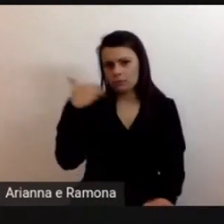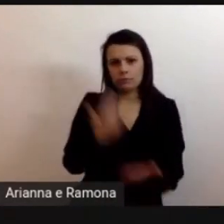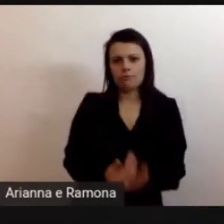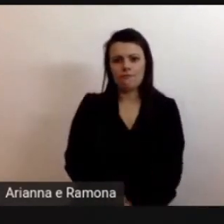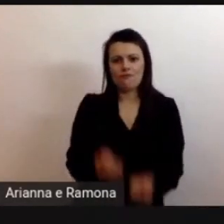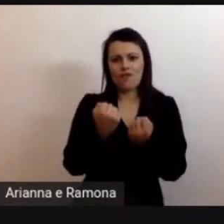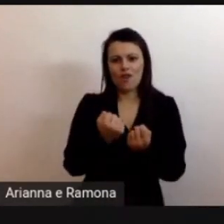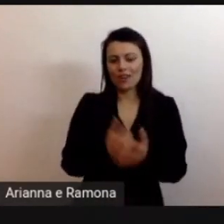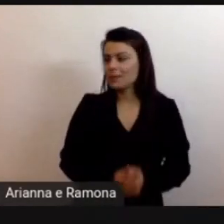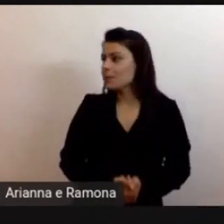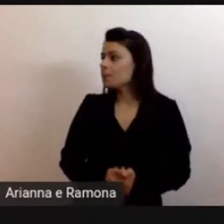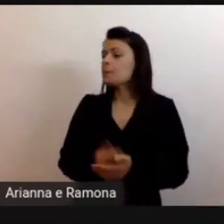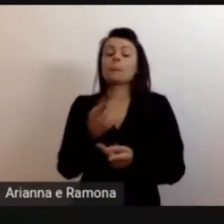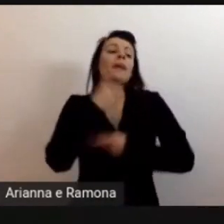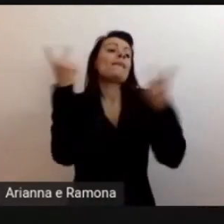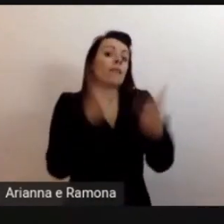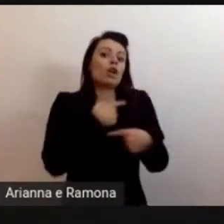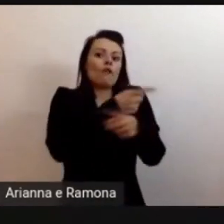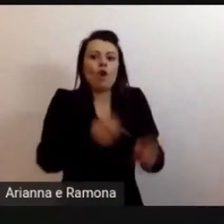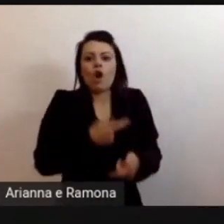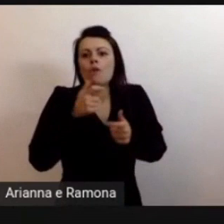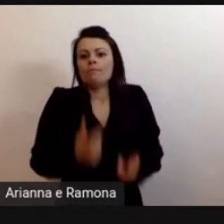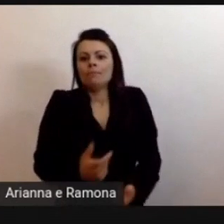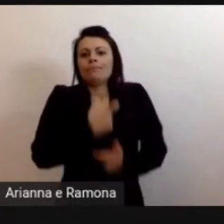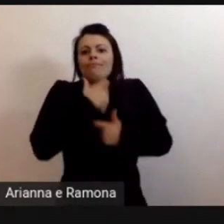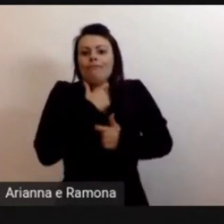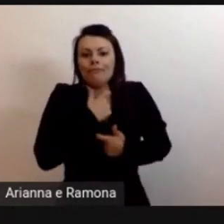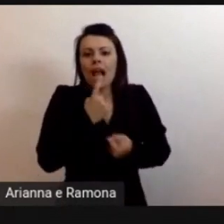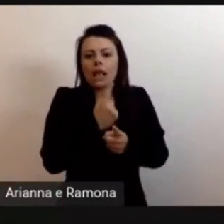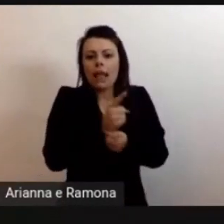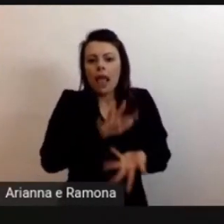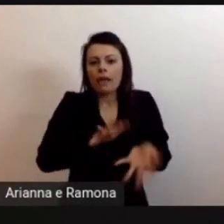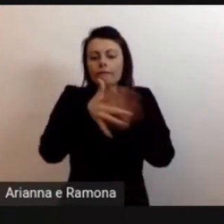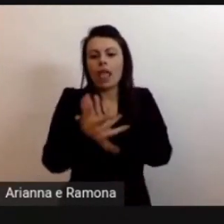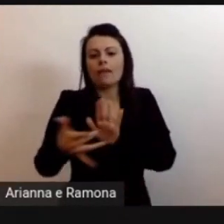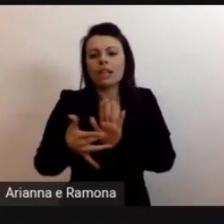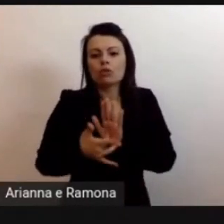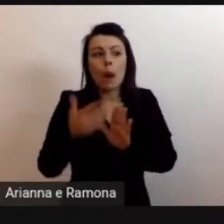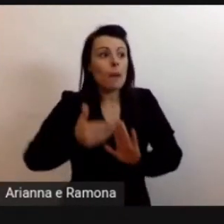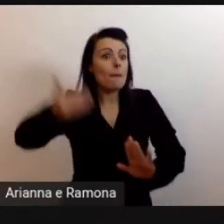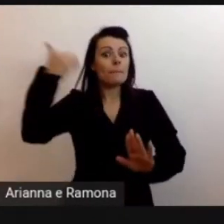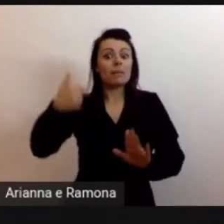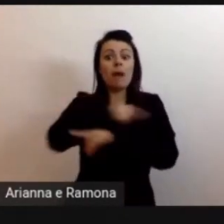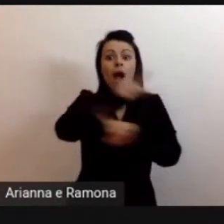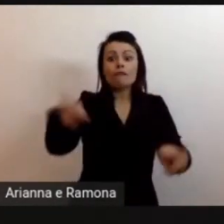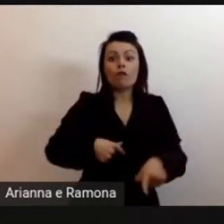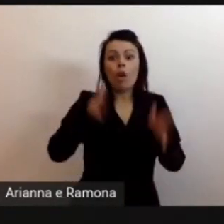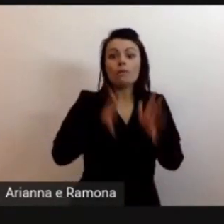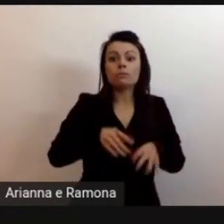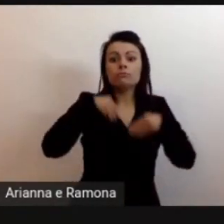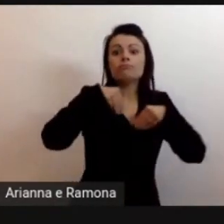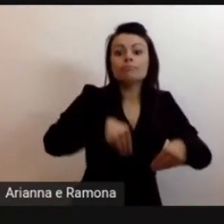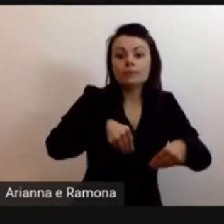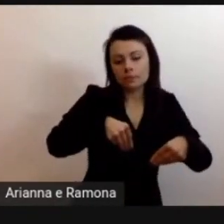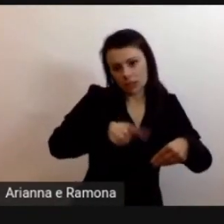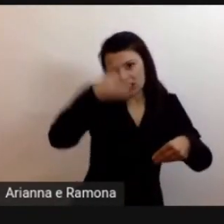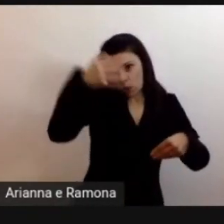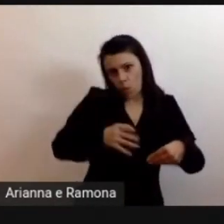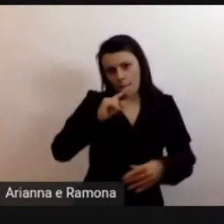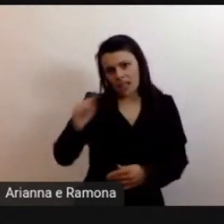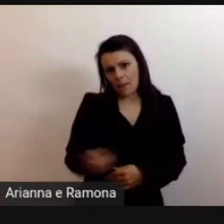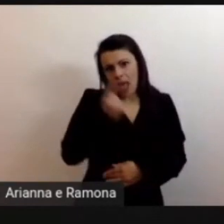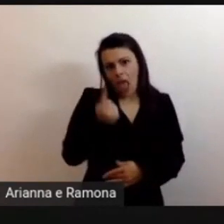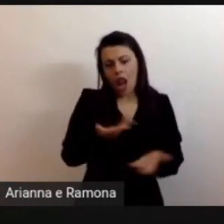ecco perché quando non riguarda certamente no